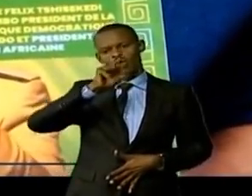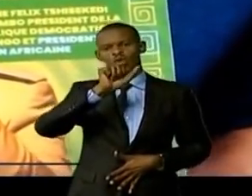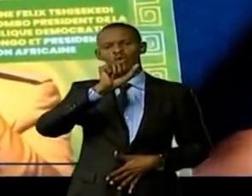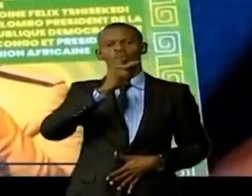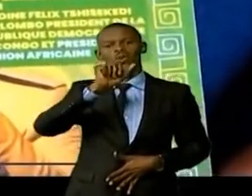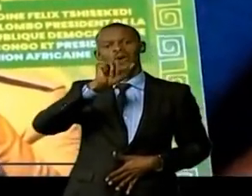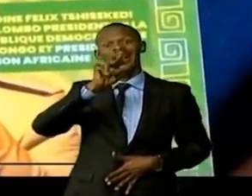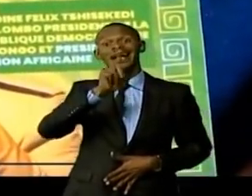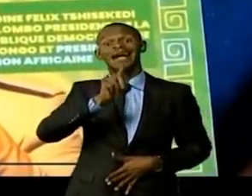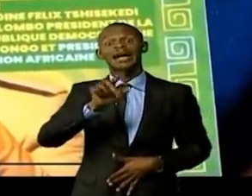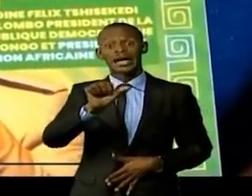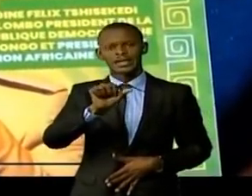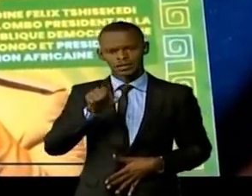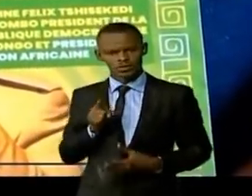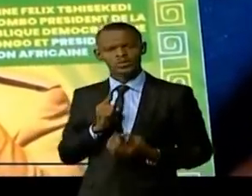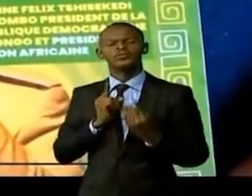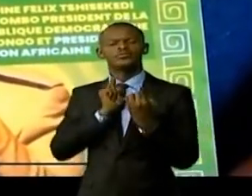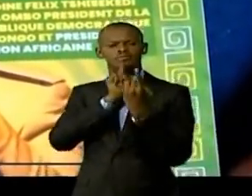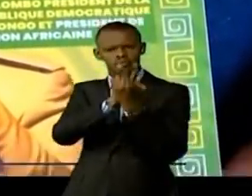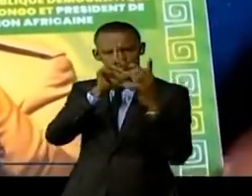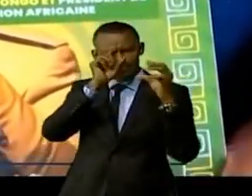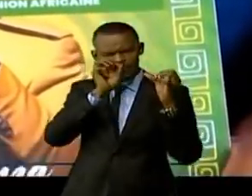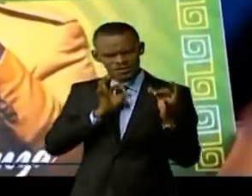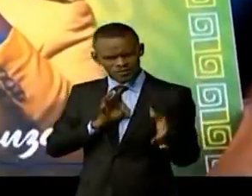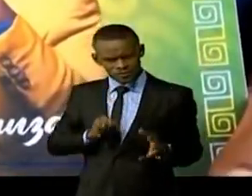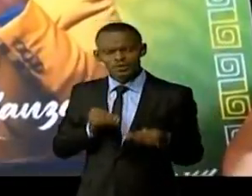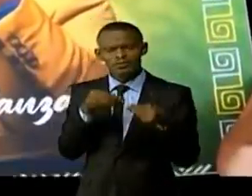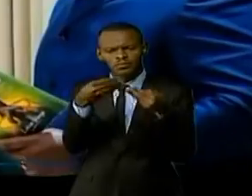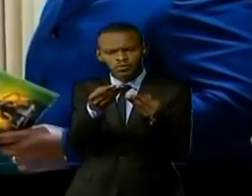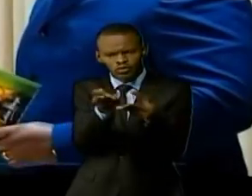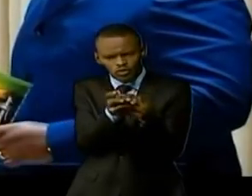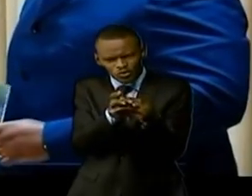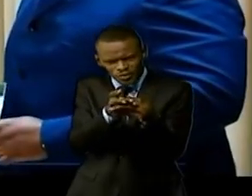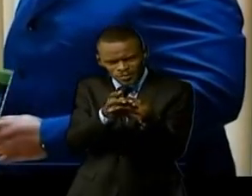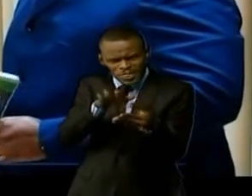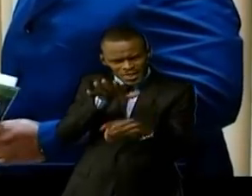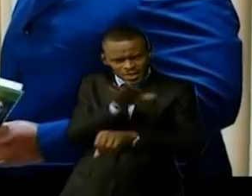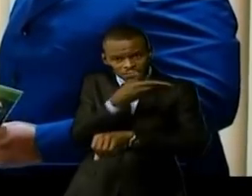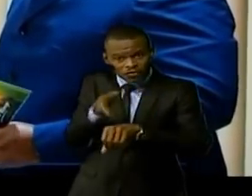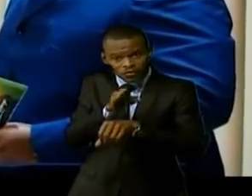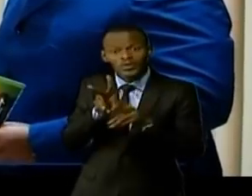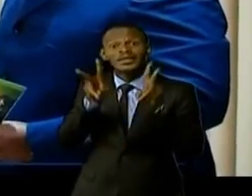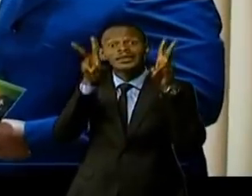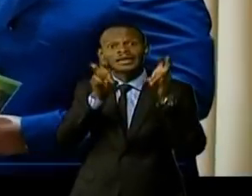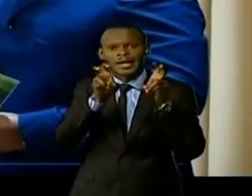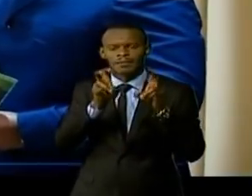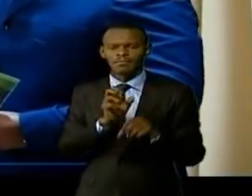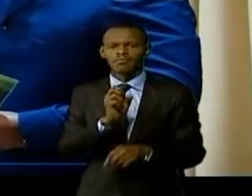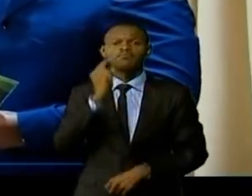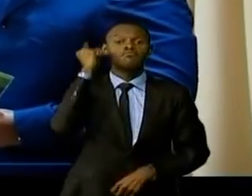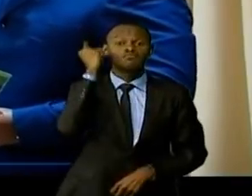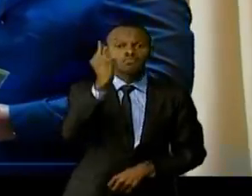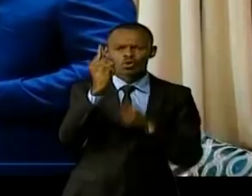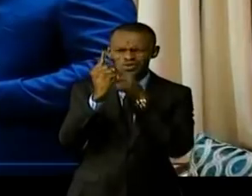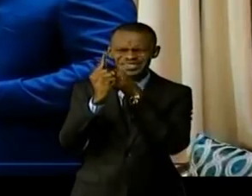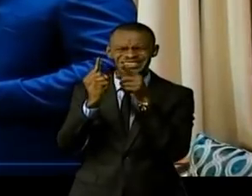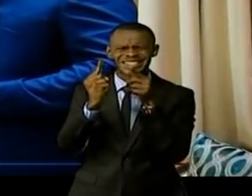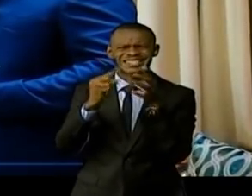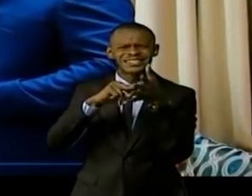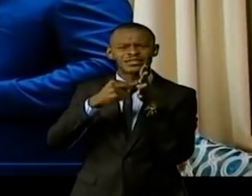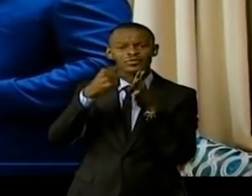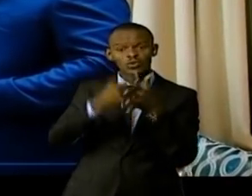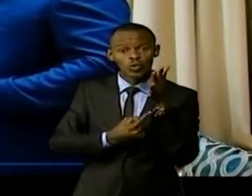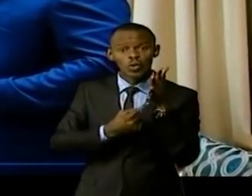album intitulé « Moko » pour immortaliser le passage du chef de l'État Félix-Antoine Tshisekedi